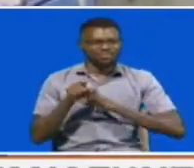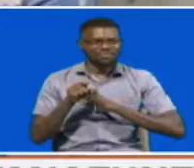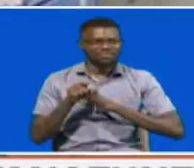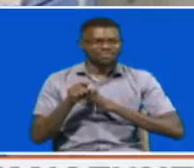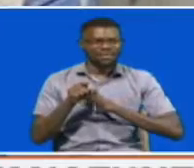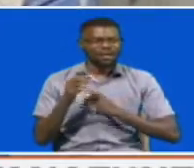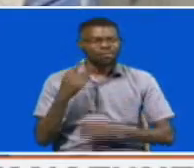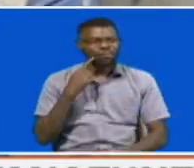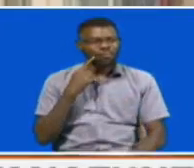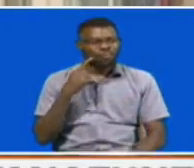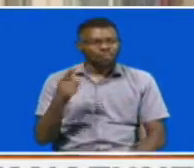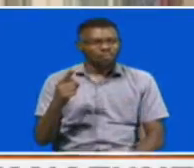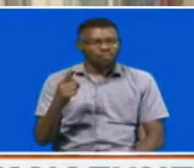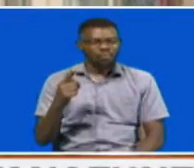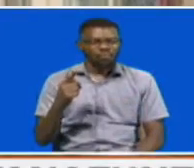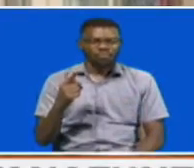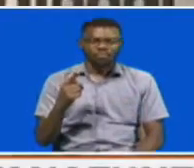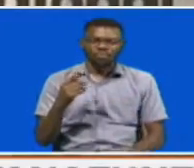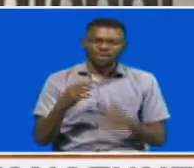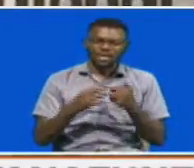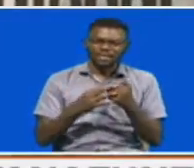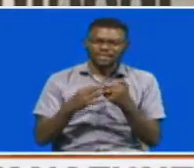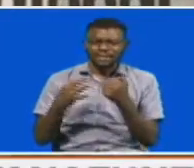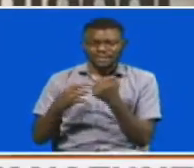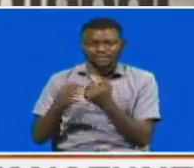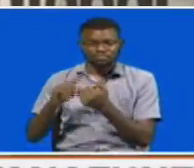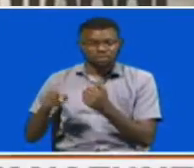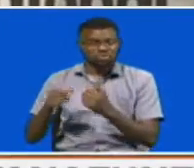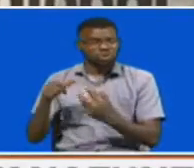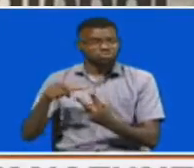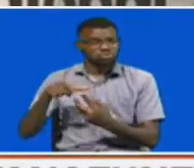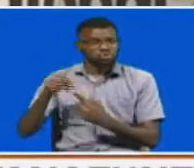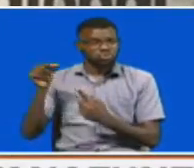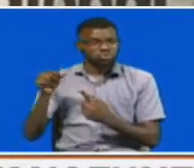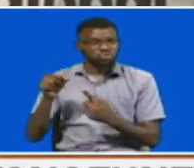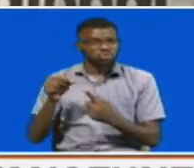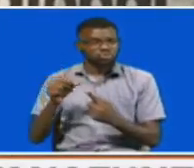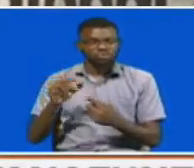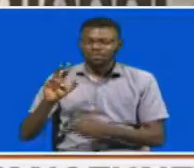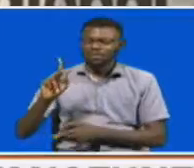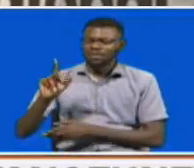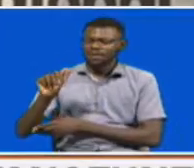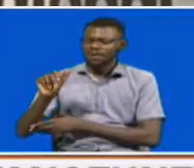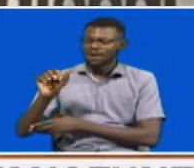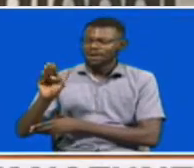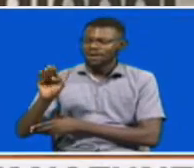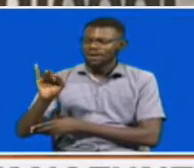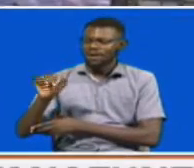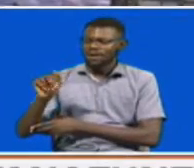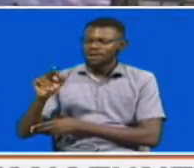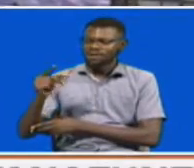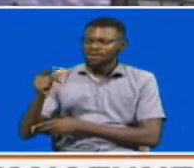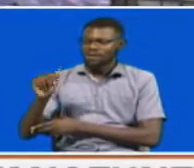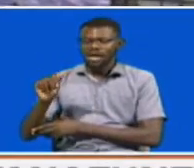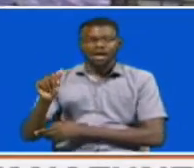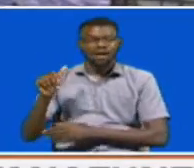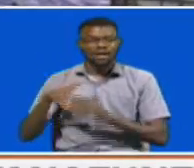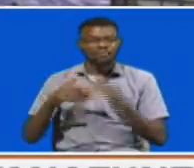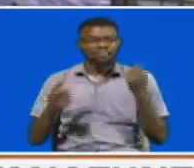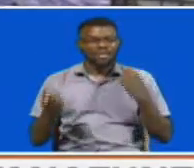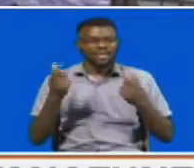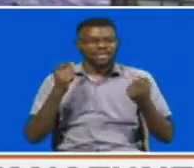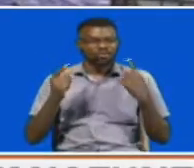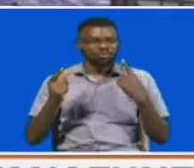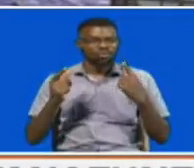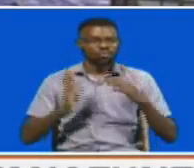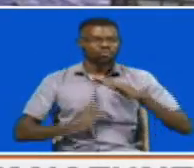wanafunzi 1,148 ikiwa ya pili baada ya shule ya upili ya Kabianga iliyo kaunti ya Kericho. This is a school that was